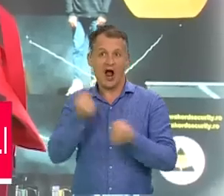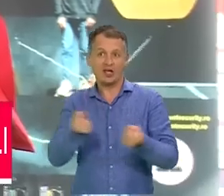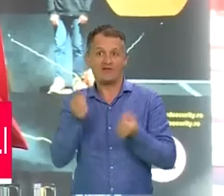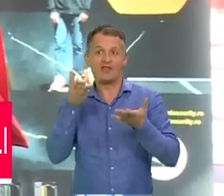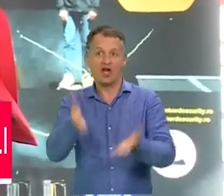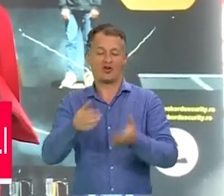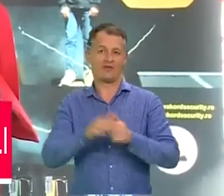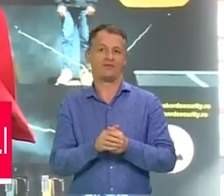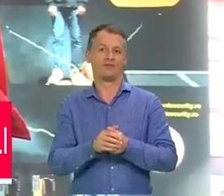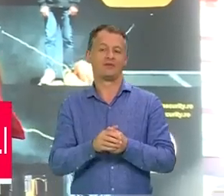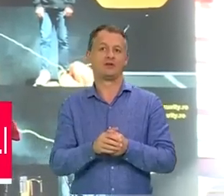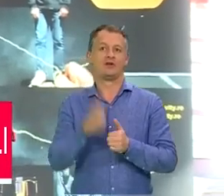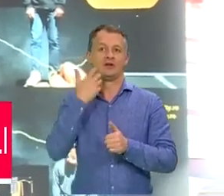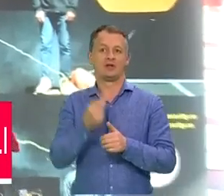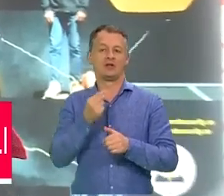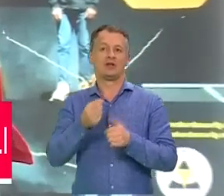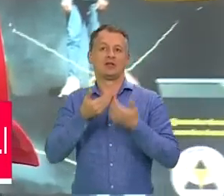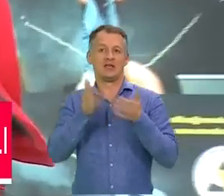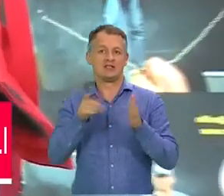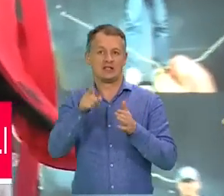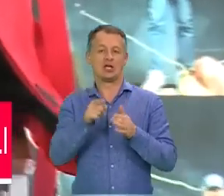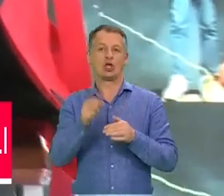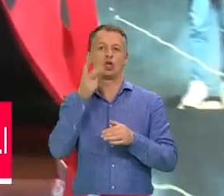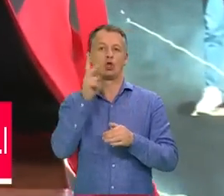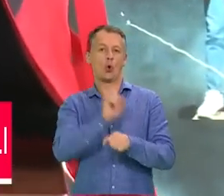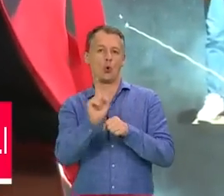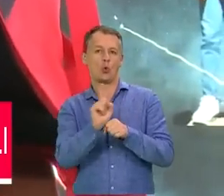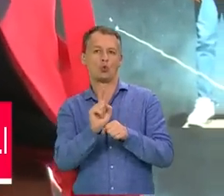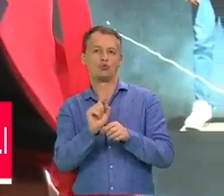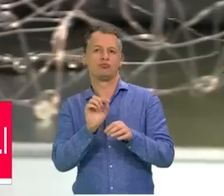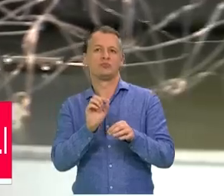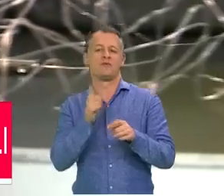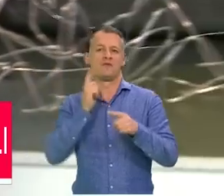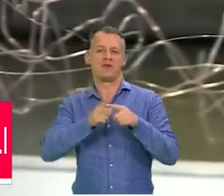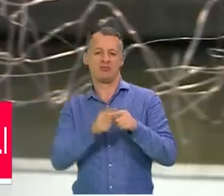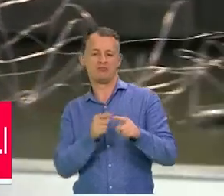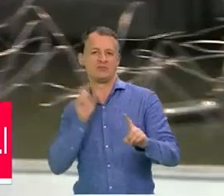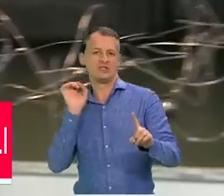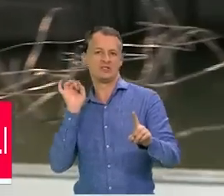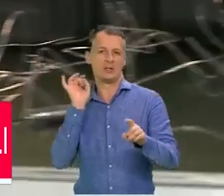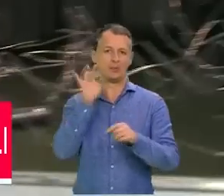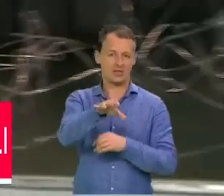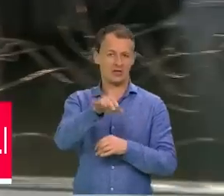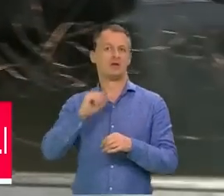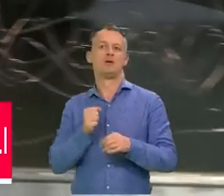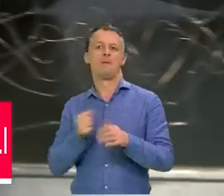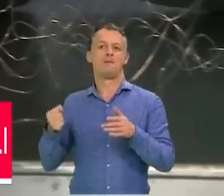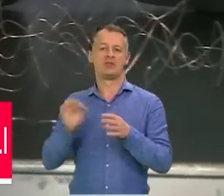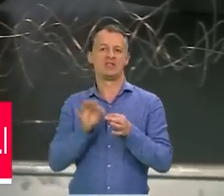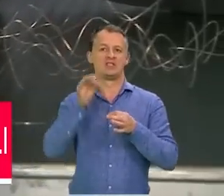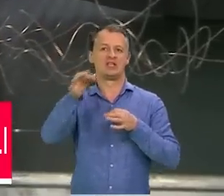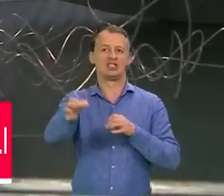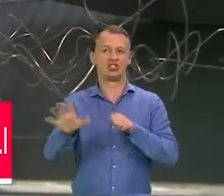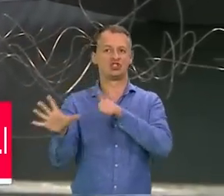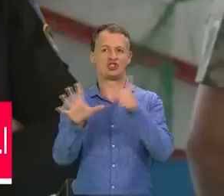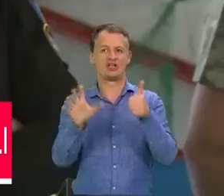Odată dispozitivul declanșat, două sonde electrice sunt trimise către țintă, de la o distanță de până la 6 metri. Iar în momentul în care